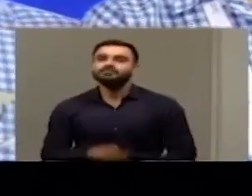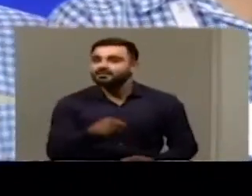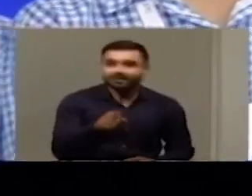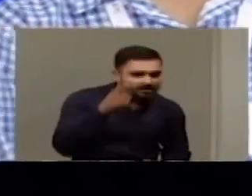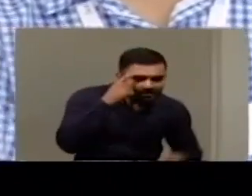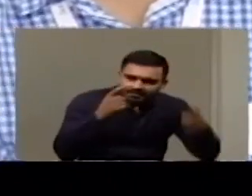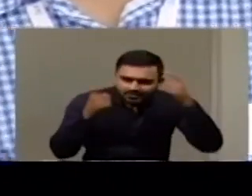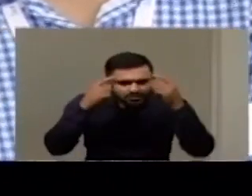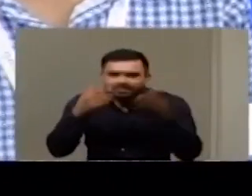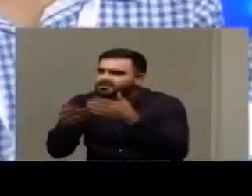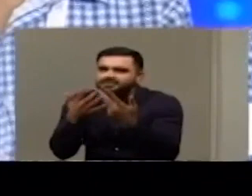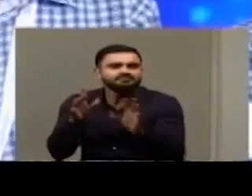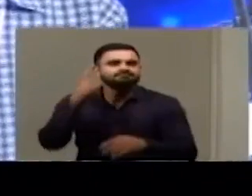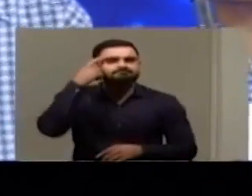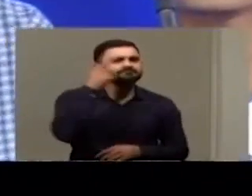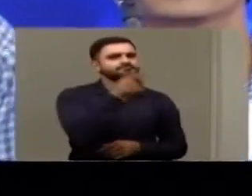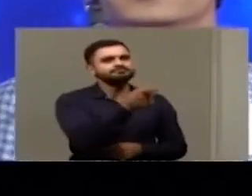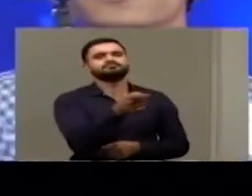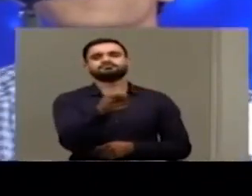तू जैसा जैसा सोचेगा